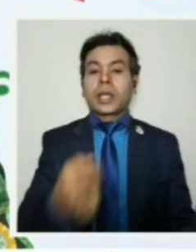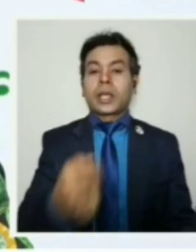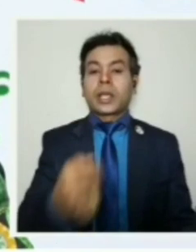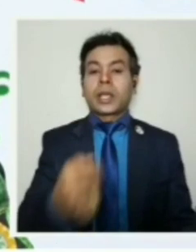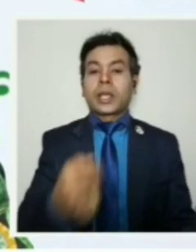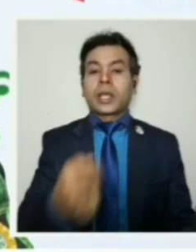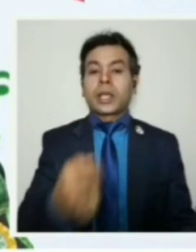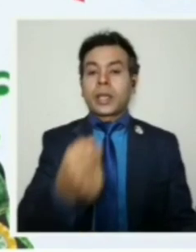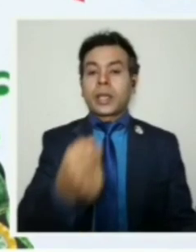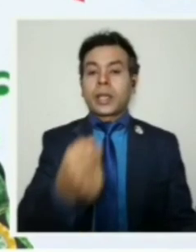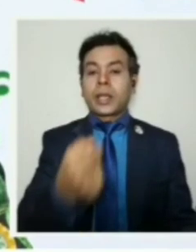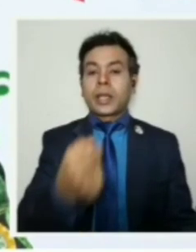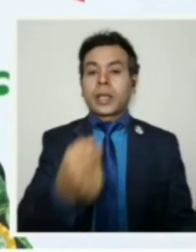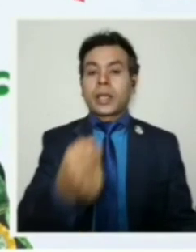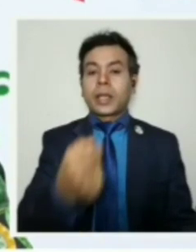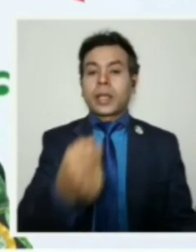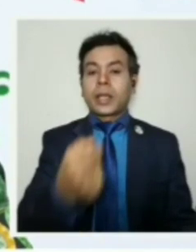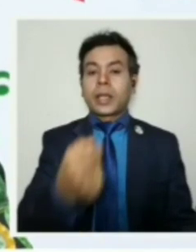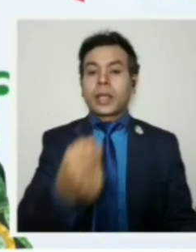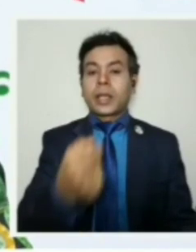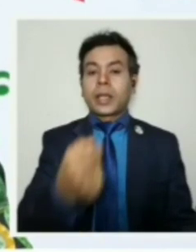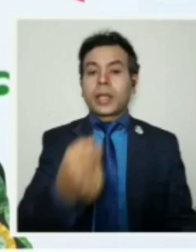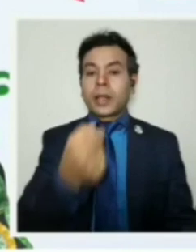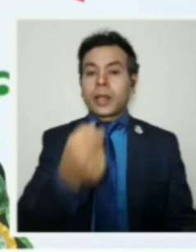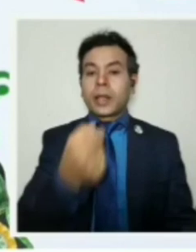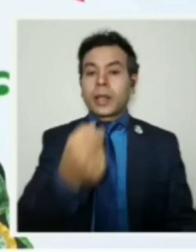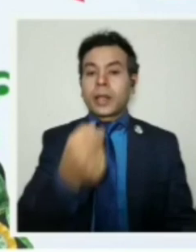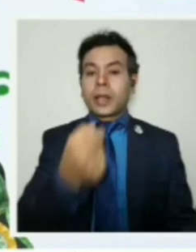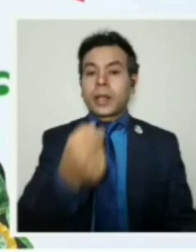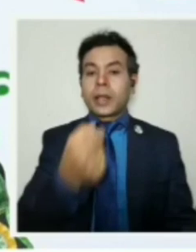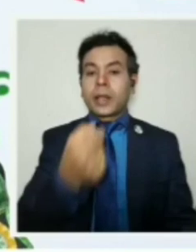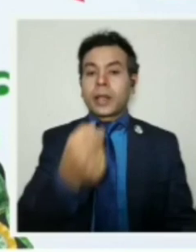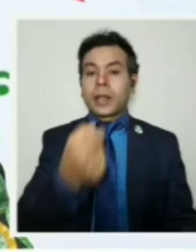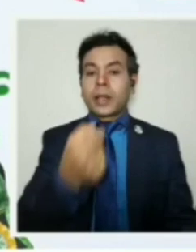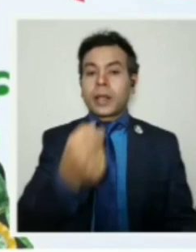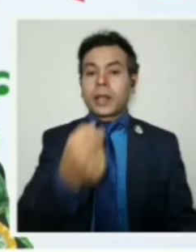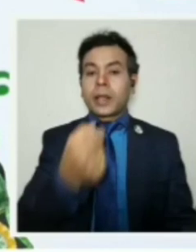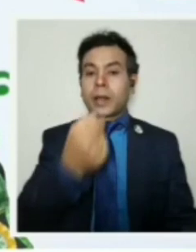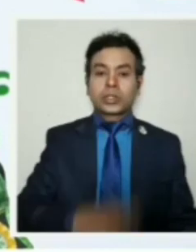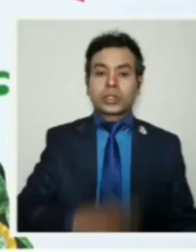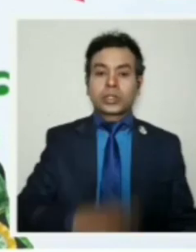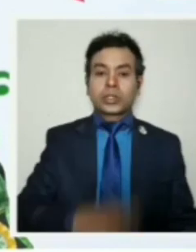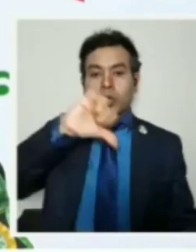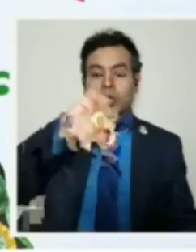7 জন, 61 থেকে 70 বছর 14 জন,